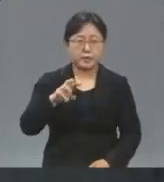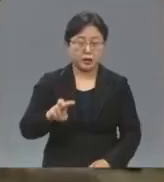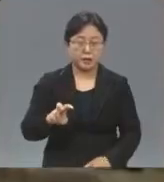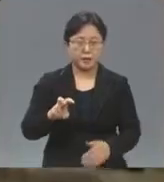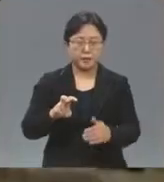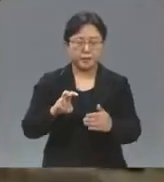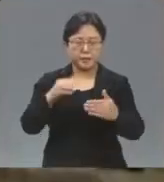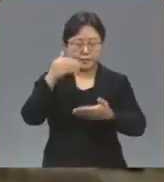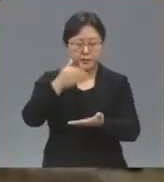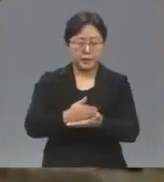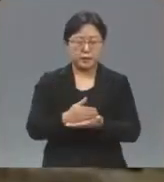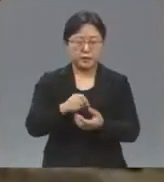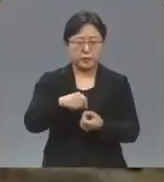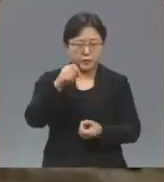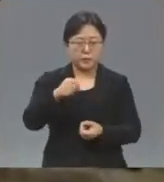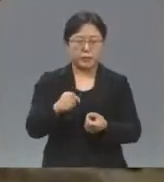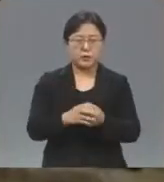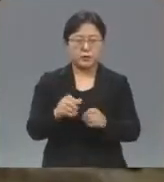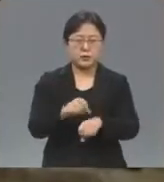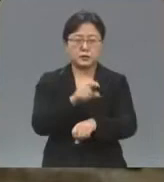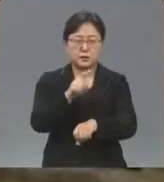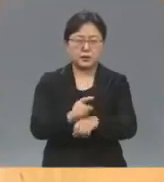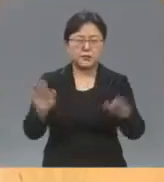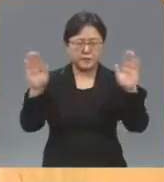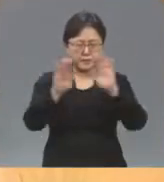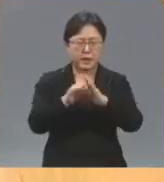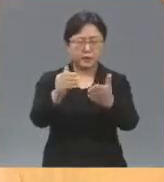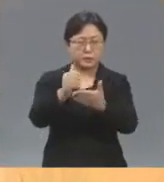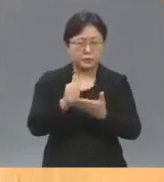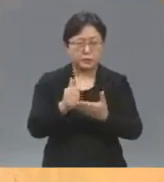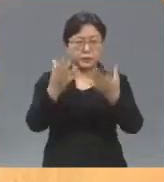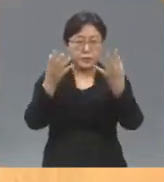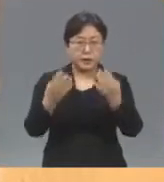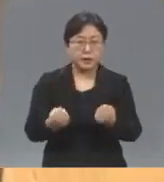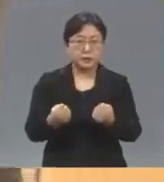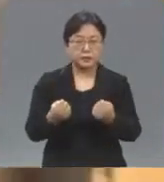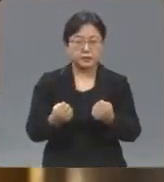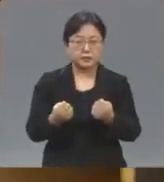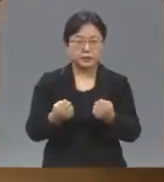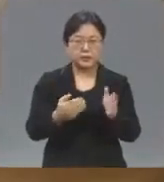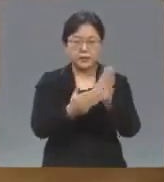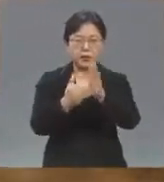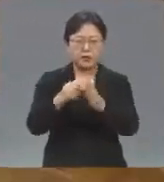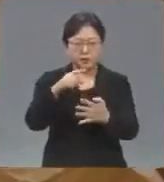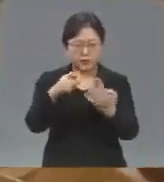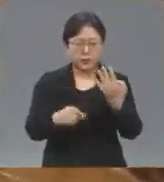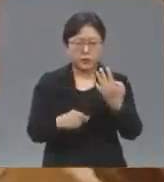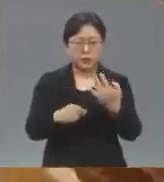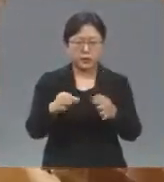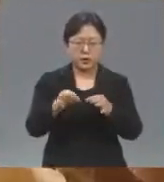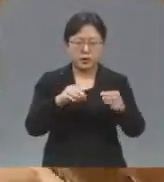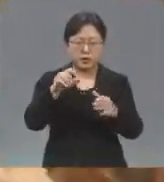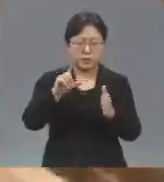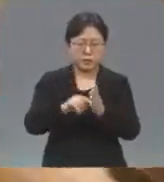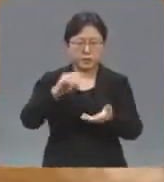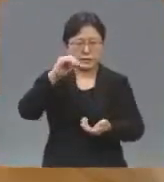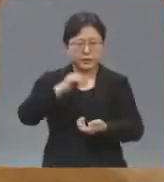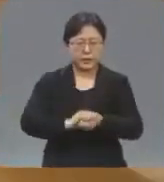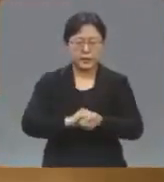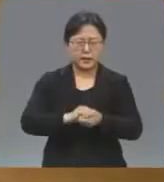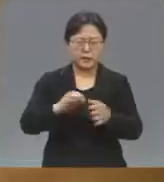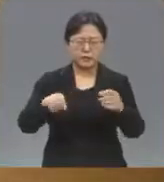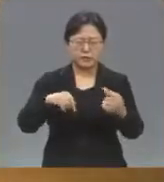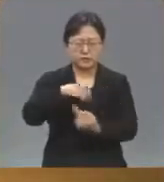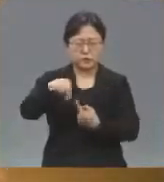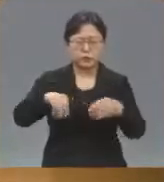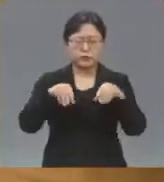오래입니다 업종 특성상 약간 이용객이 주를 이루는데 방역 수칙 으로 영업시간이 제한되면서 운영을